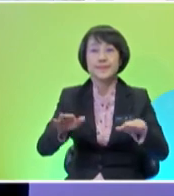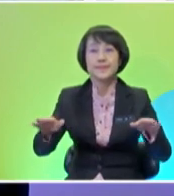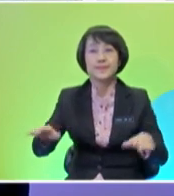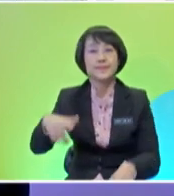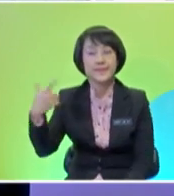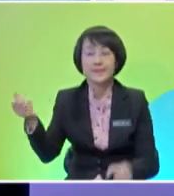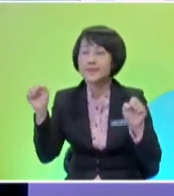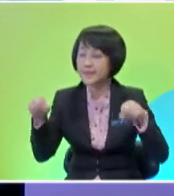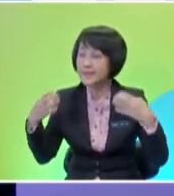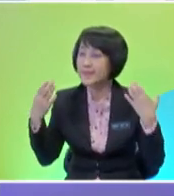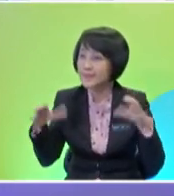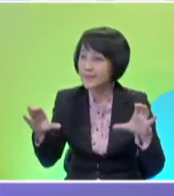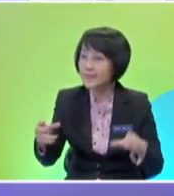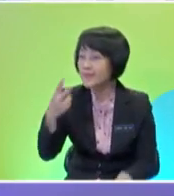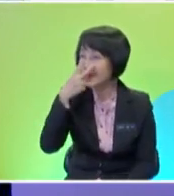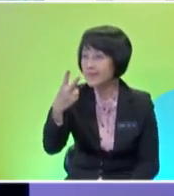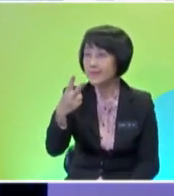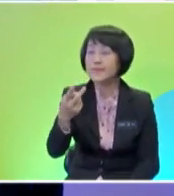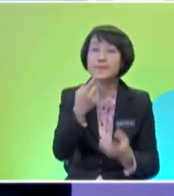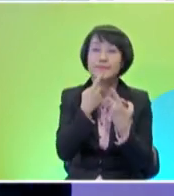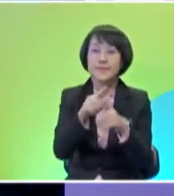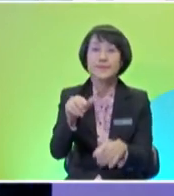betul atau salah